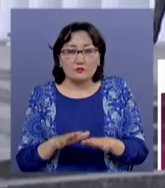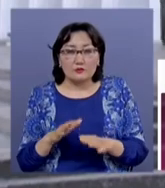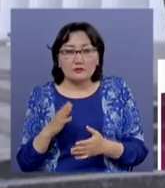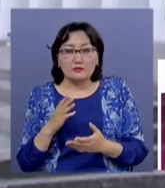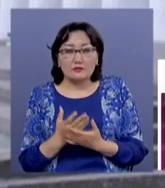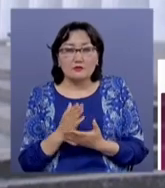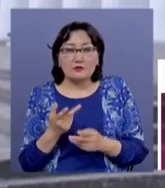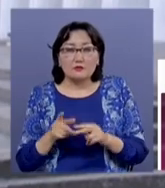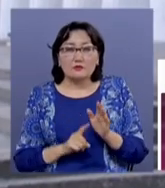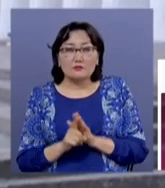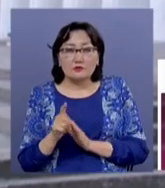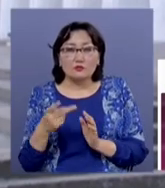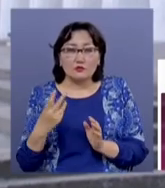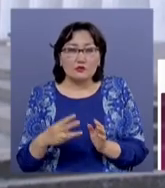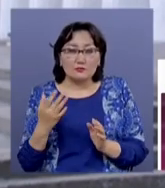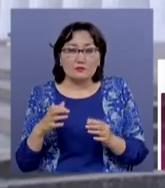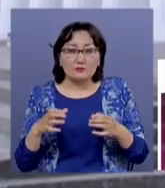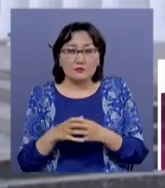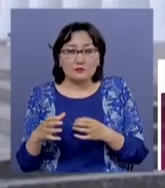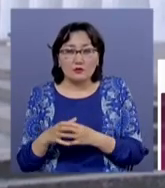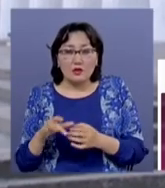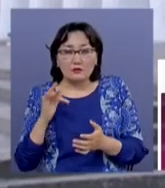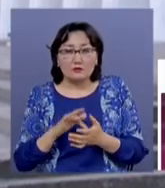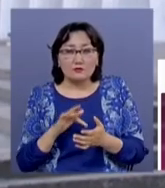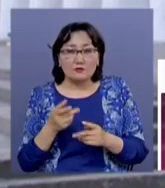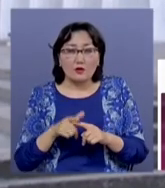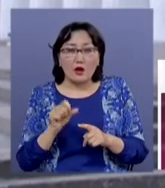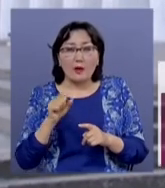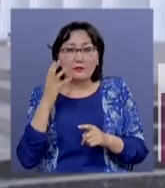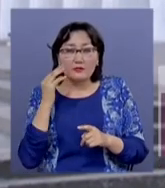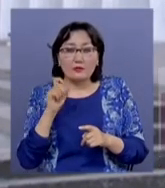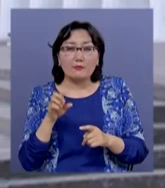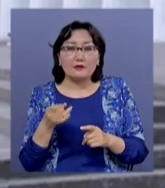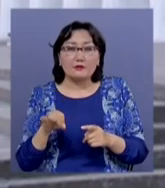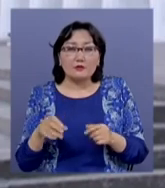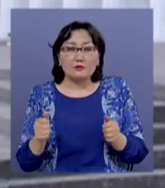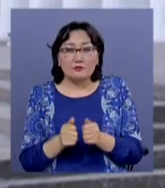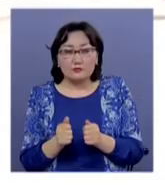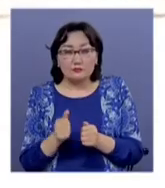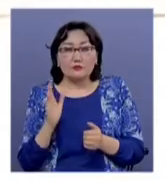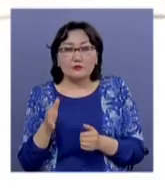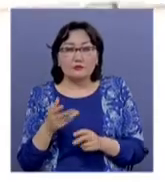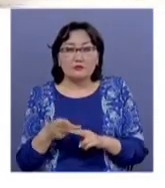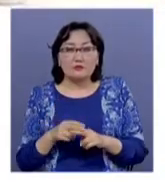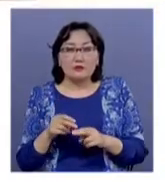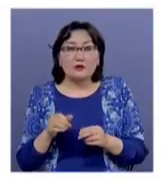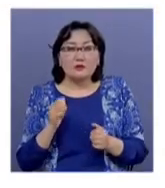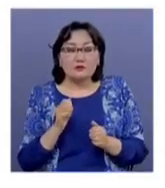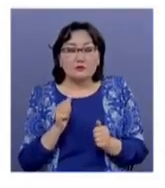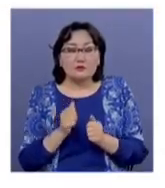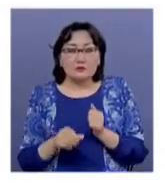анықталды. Бастапқы кезеңде 35 бекет қала орталығында Алматы байк велошеринг бекеттерінің қасына қойылады. Ал жыл соңына